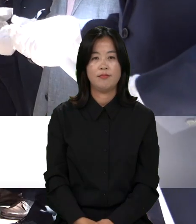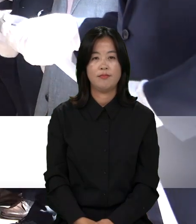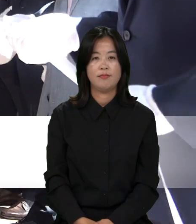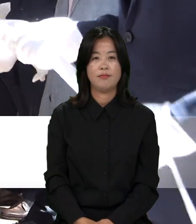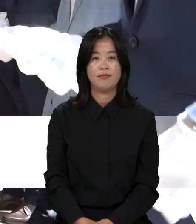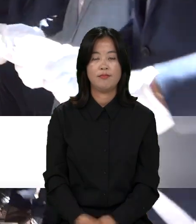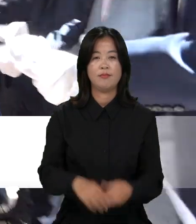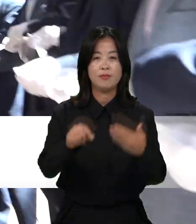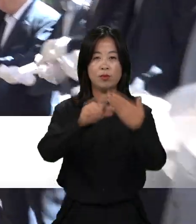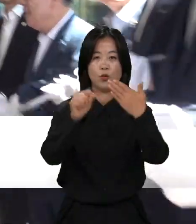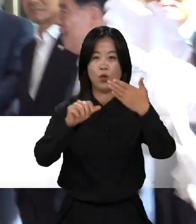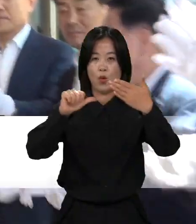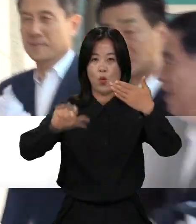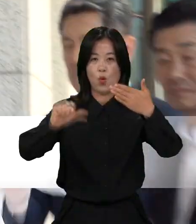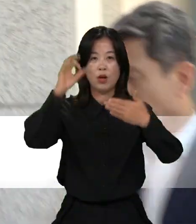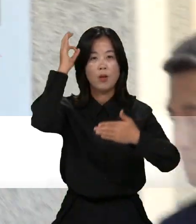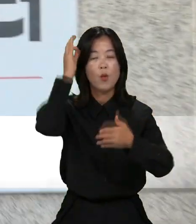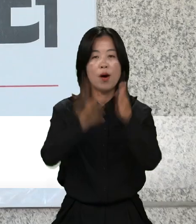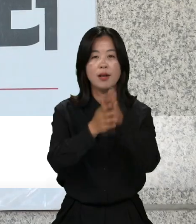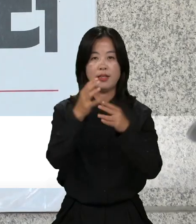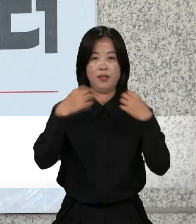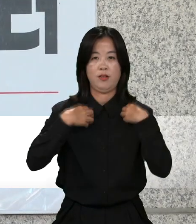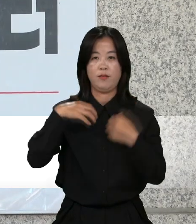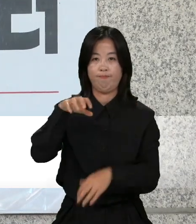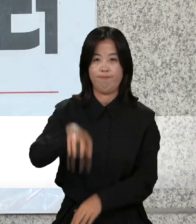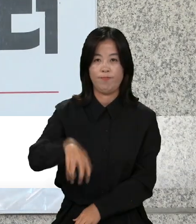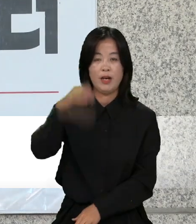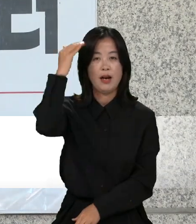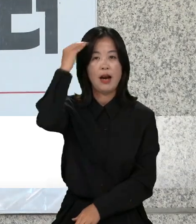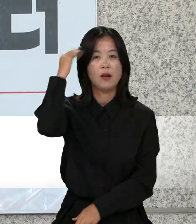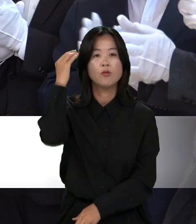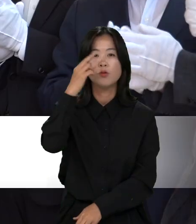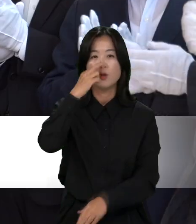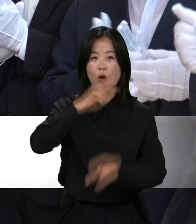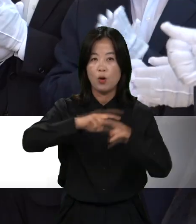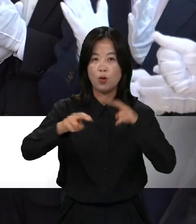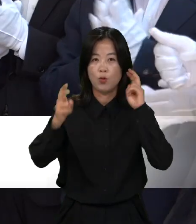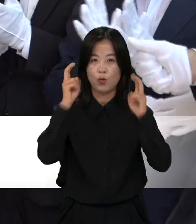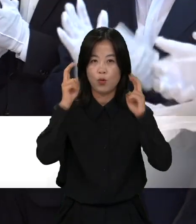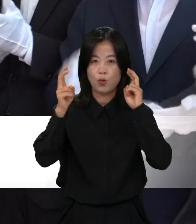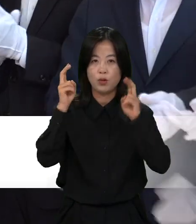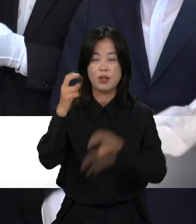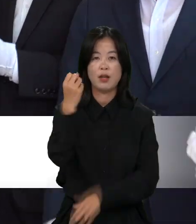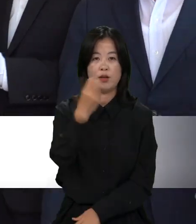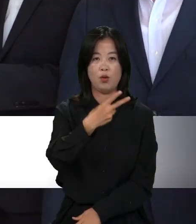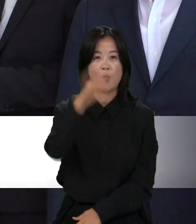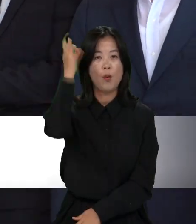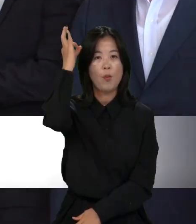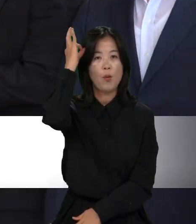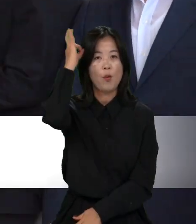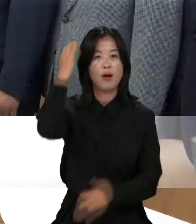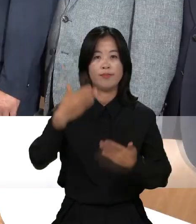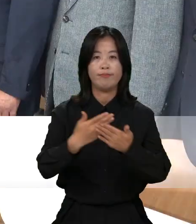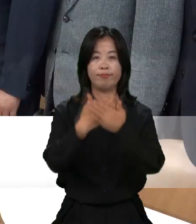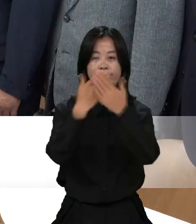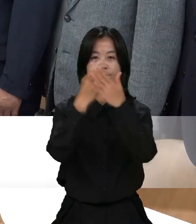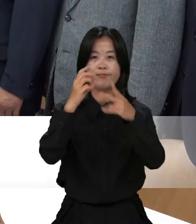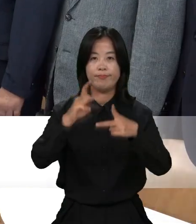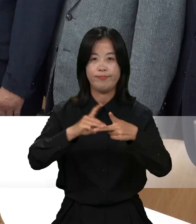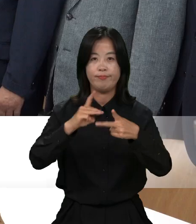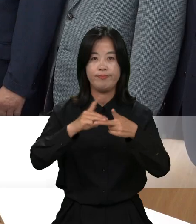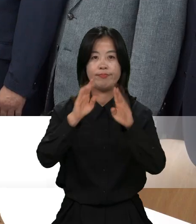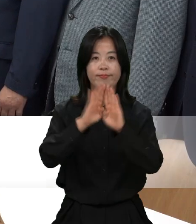집중합니다 지난 5일 포항시청 의회 동에서 한국 석유공사 포항 상호발전 협력센터 현판식이